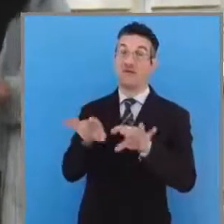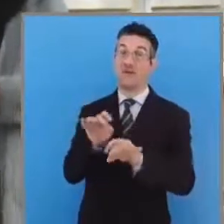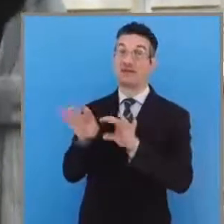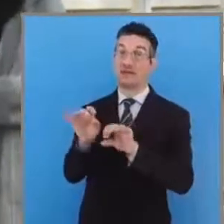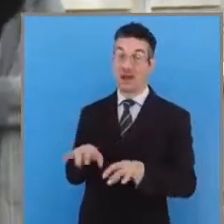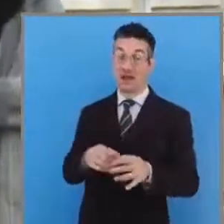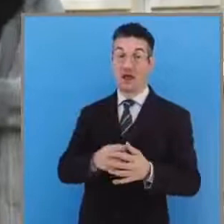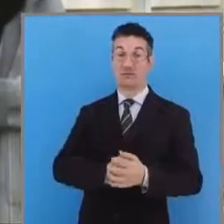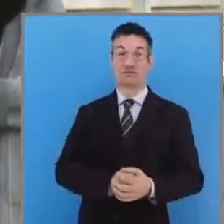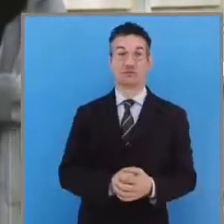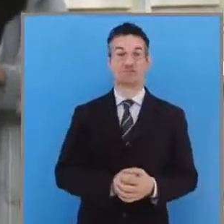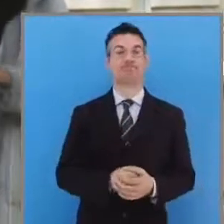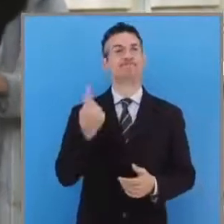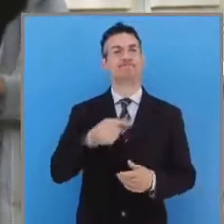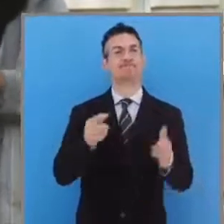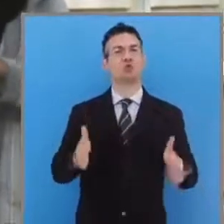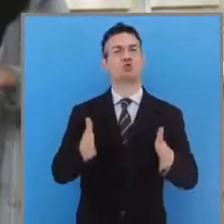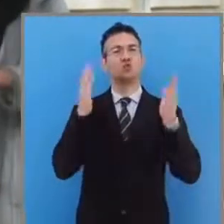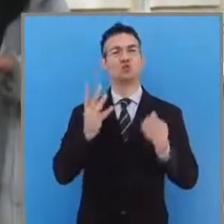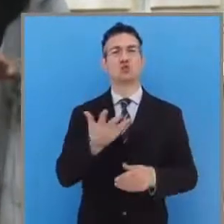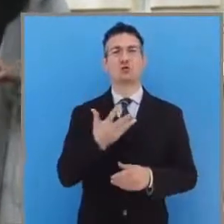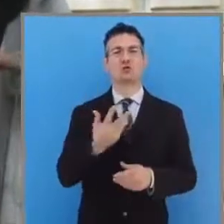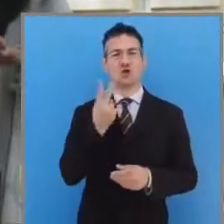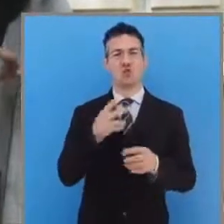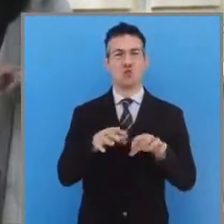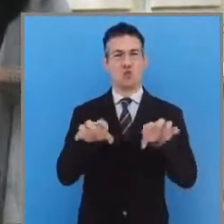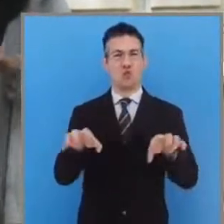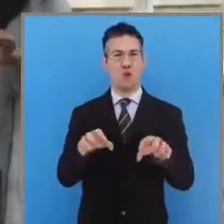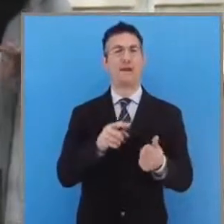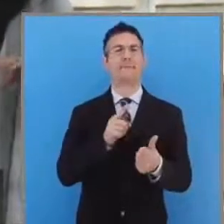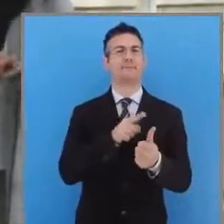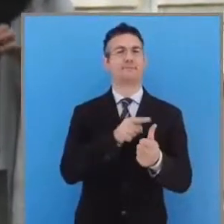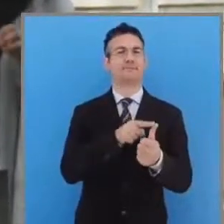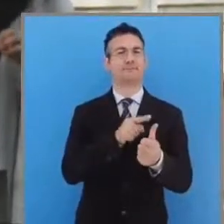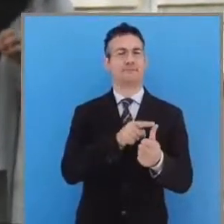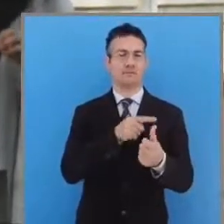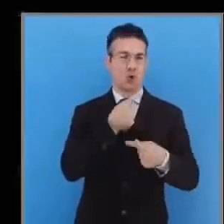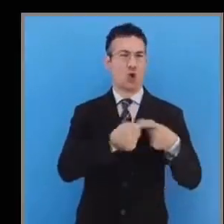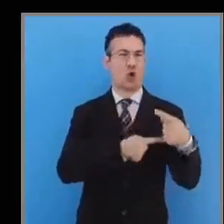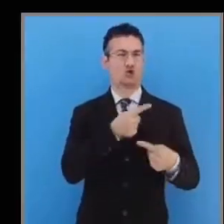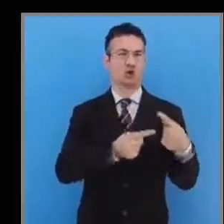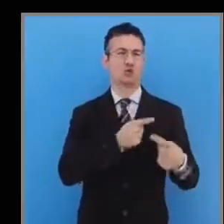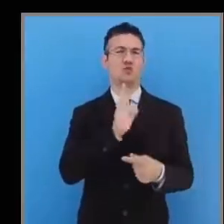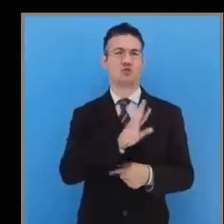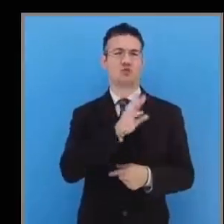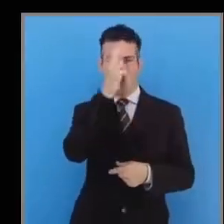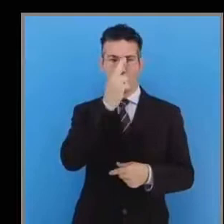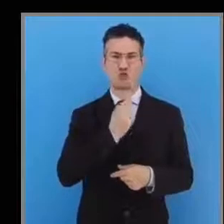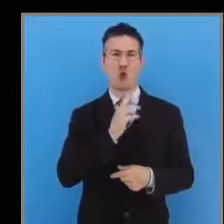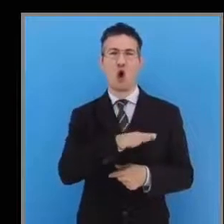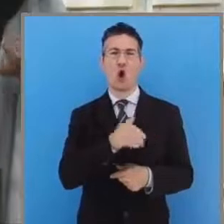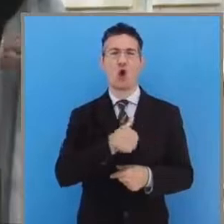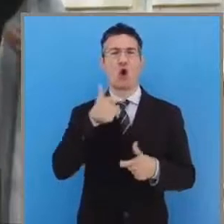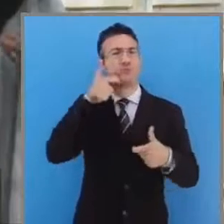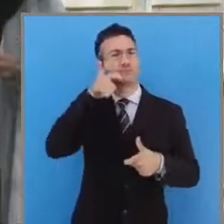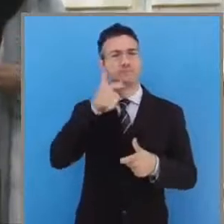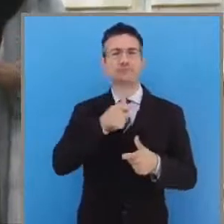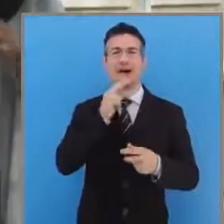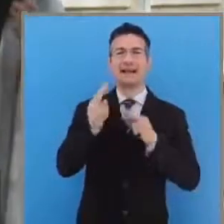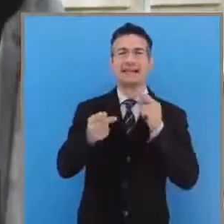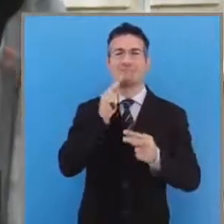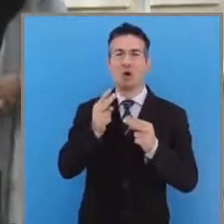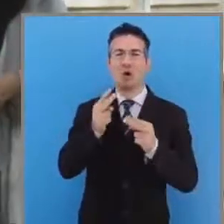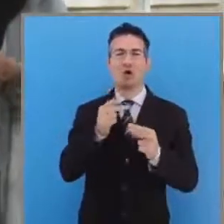due anime questa struttura. Una prima anima continuerà nel suo ruolo di risposta alle telefonate che i cittadini